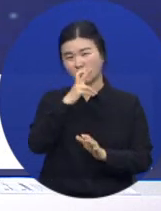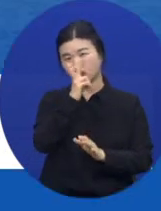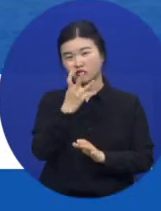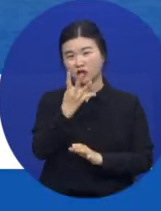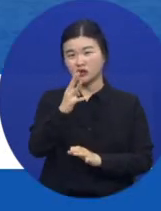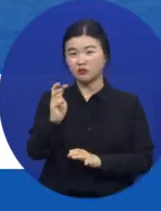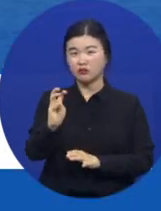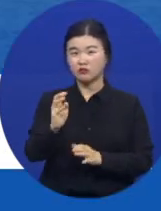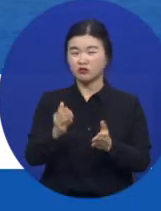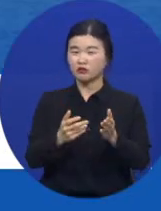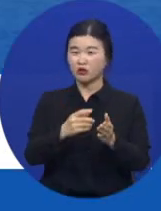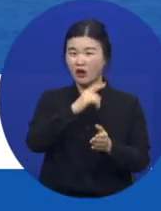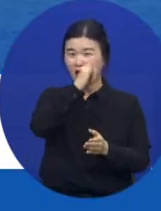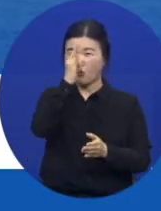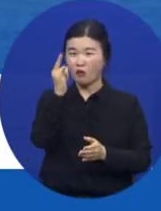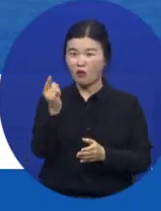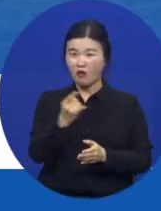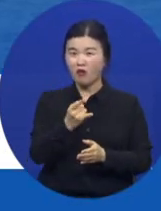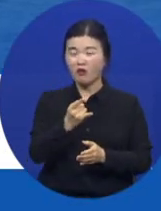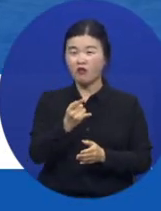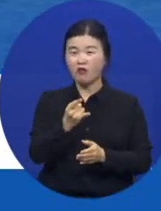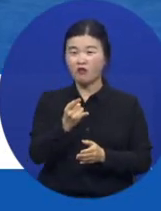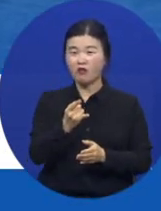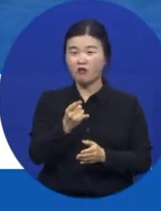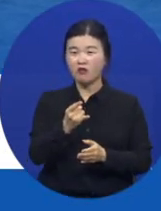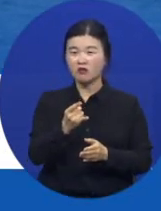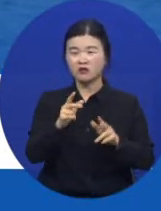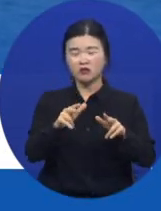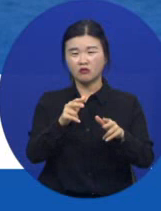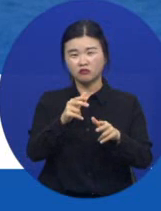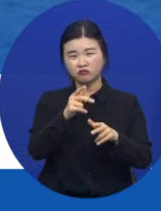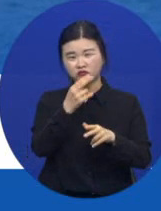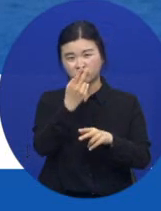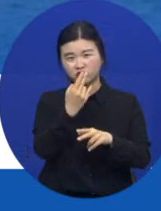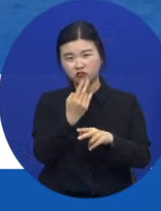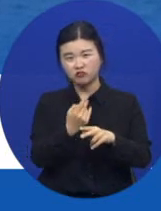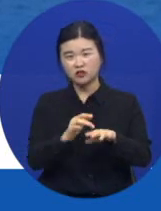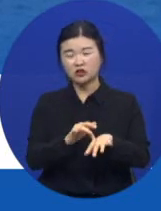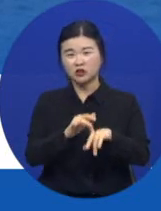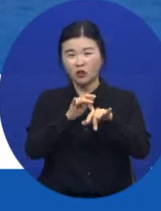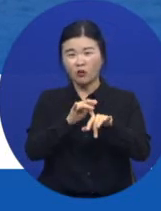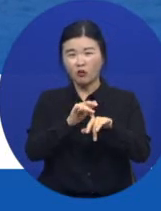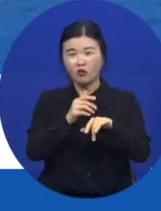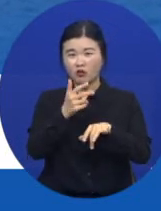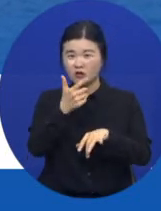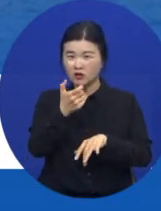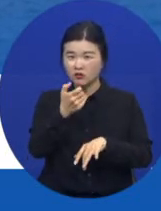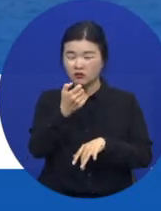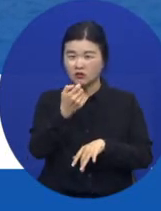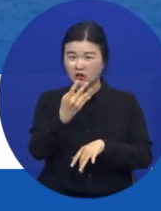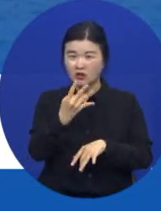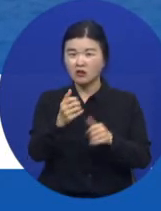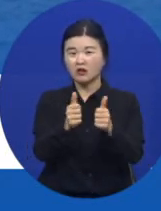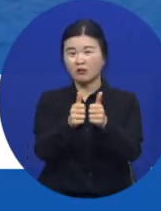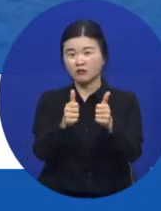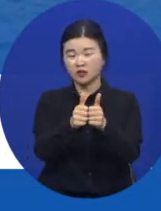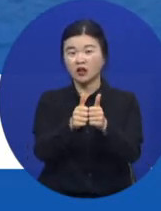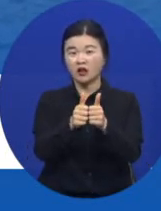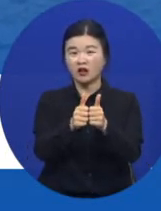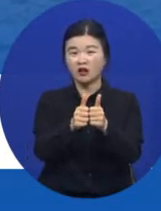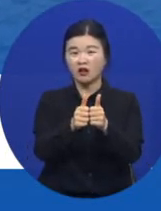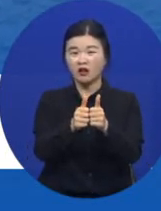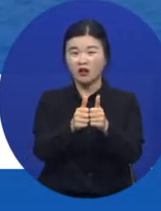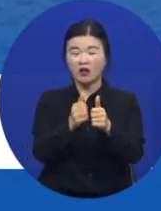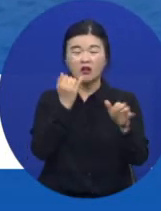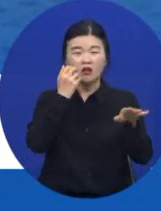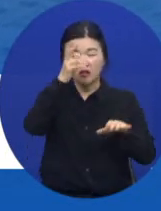제주시 애월읍 구원포구 인근 해상에서 해산물을 채취하러 갔다 실종된 66살 남성 A씨가